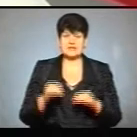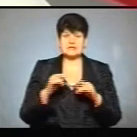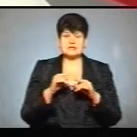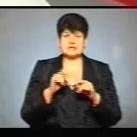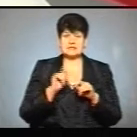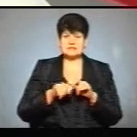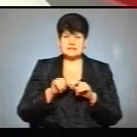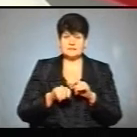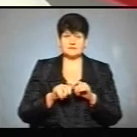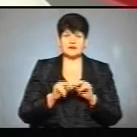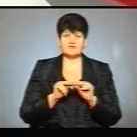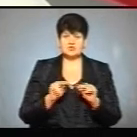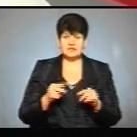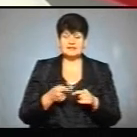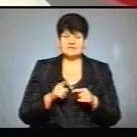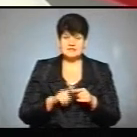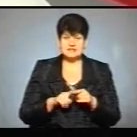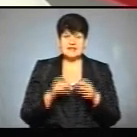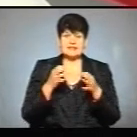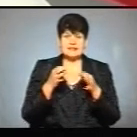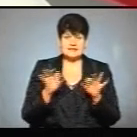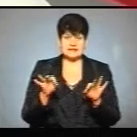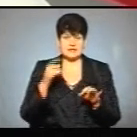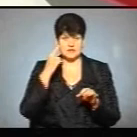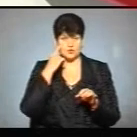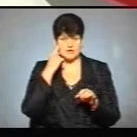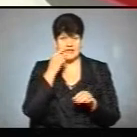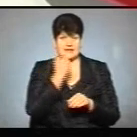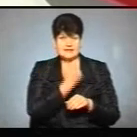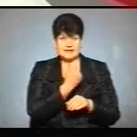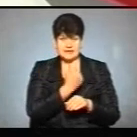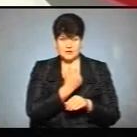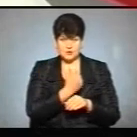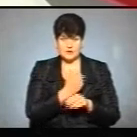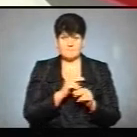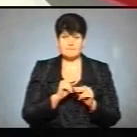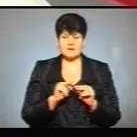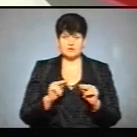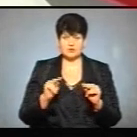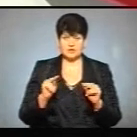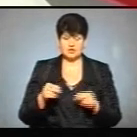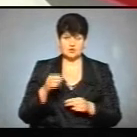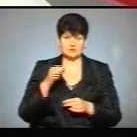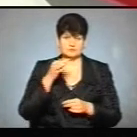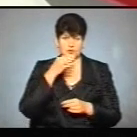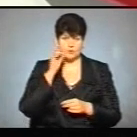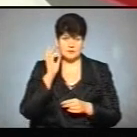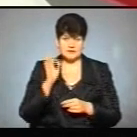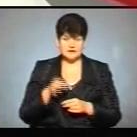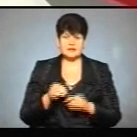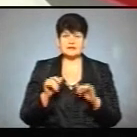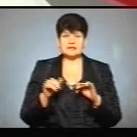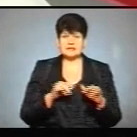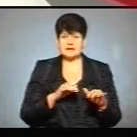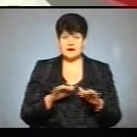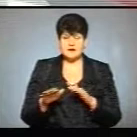Сертифікація вчителів – це незалежне оцінювання їхньої педагогічної компетентності,